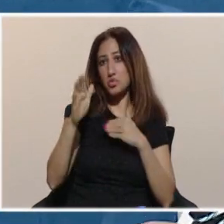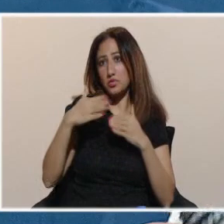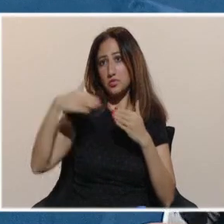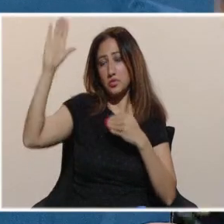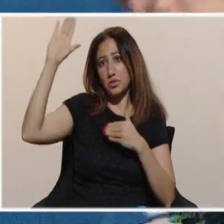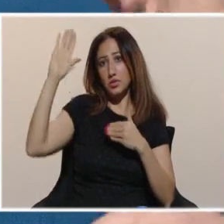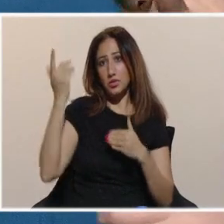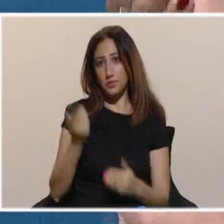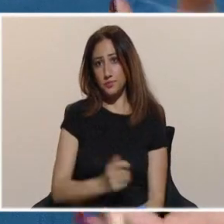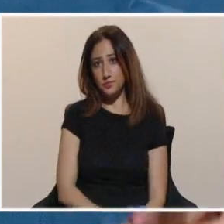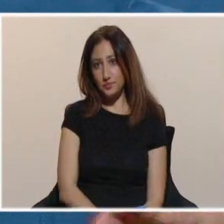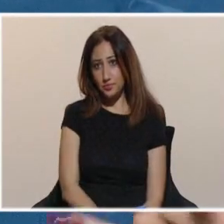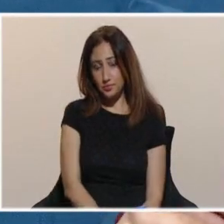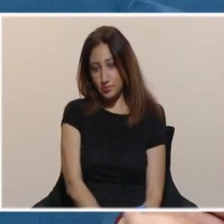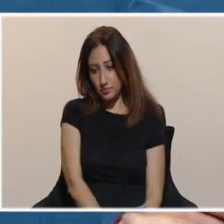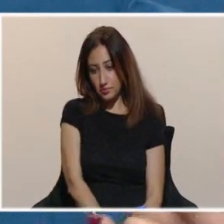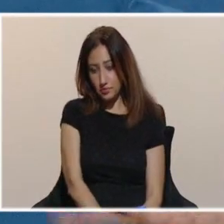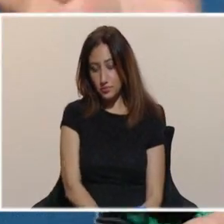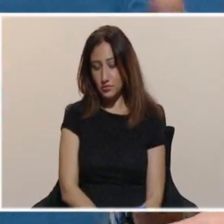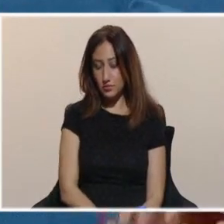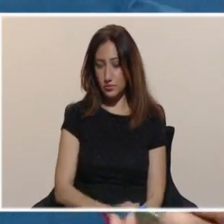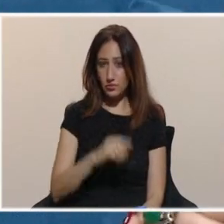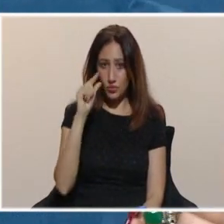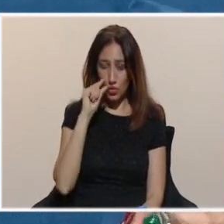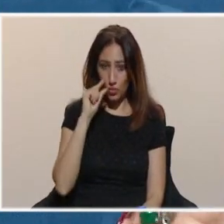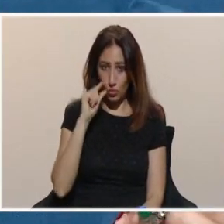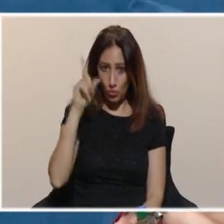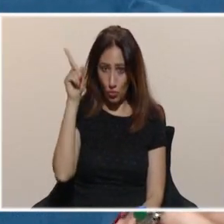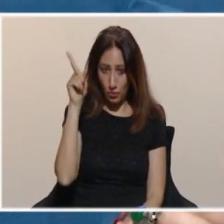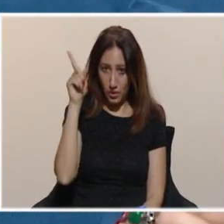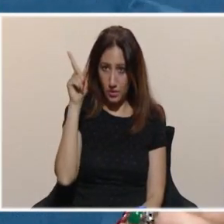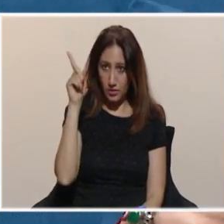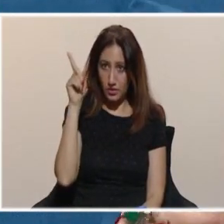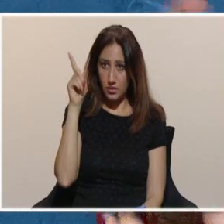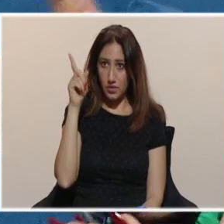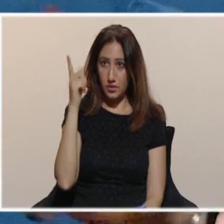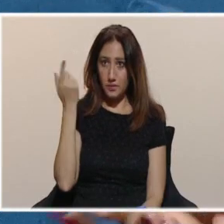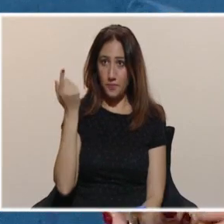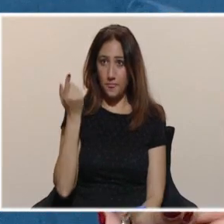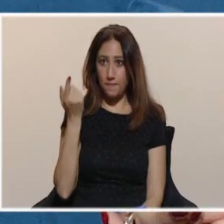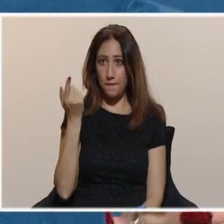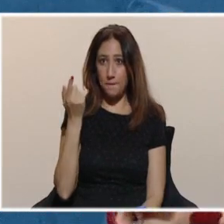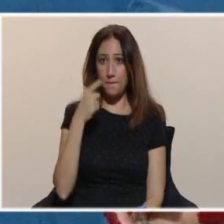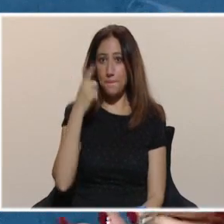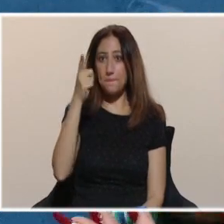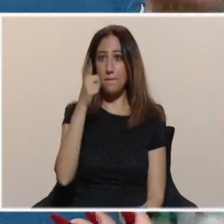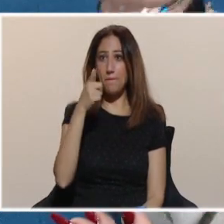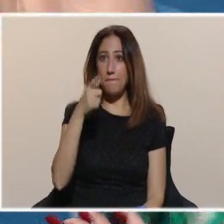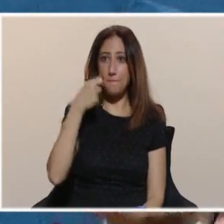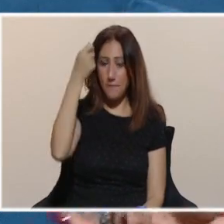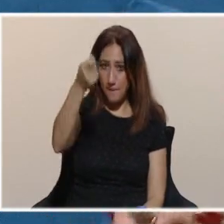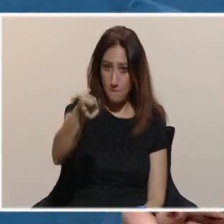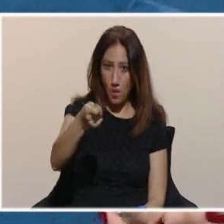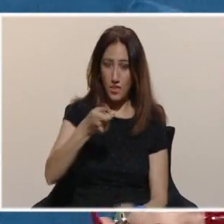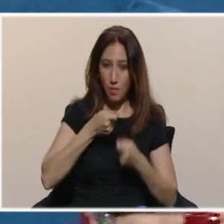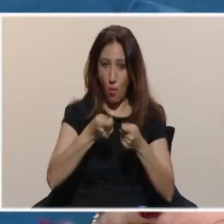مامي وانا كمان في دبي. لما دخلت منتخب الناشئين كان ليا مرتب، ولما بقيت في